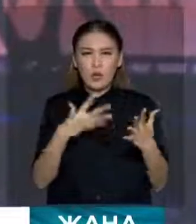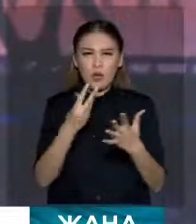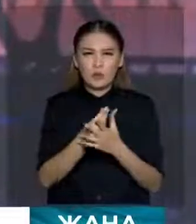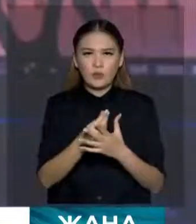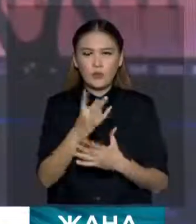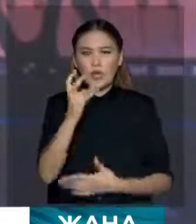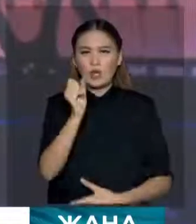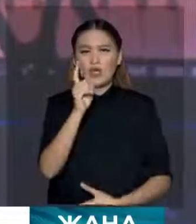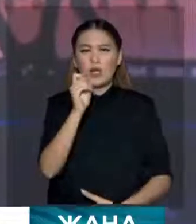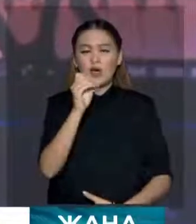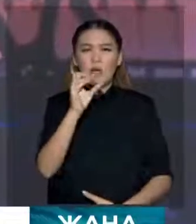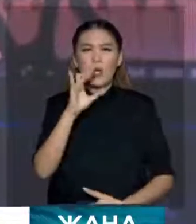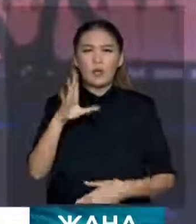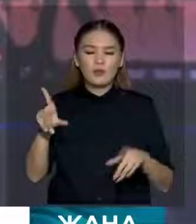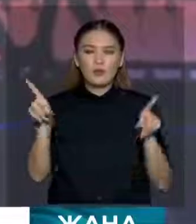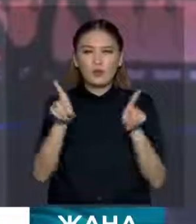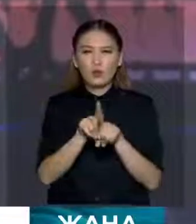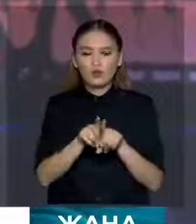Бұл Назарбаев университет сияқты